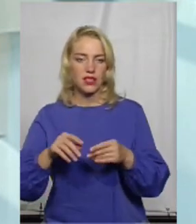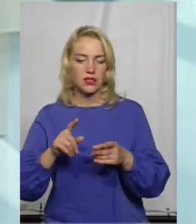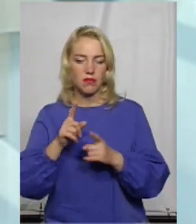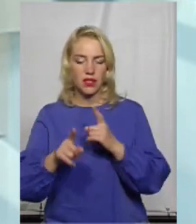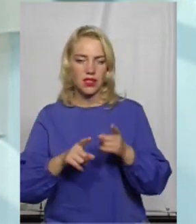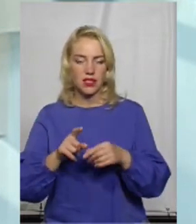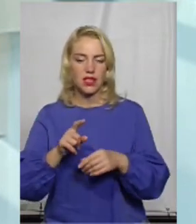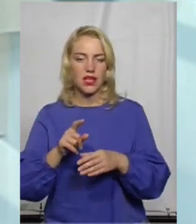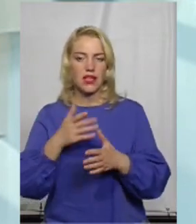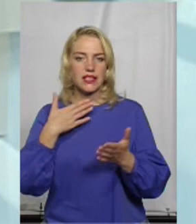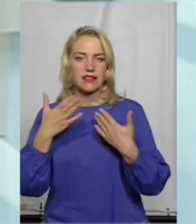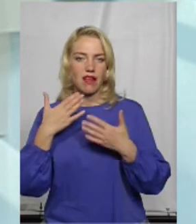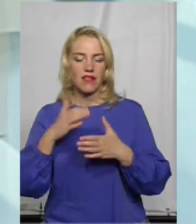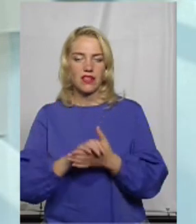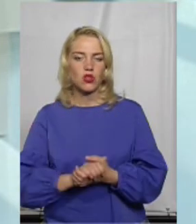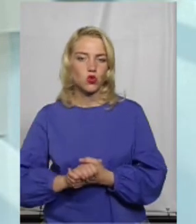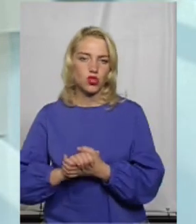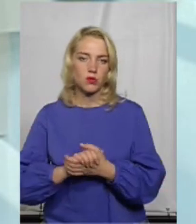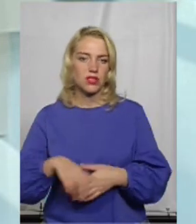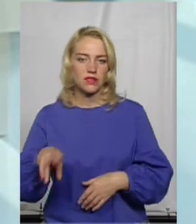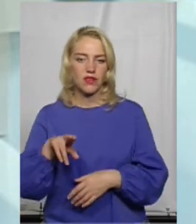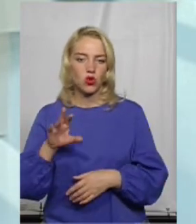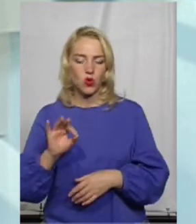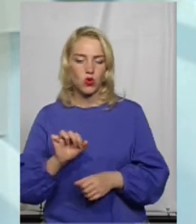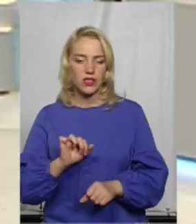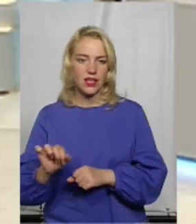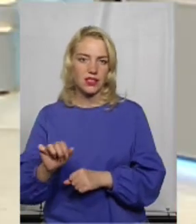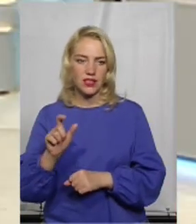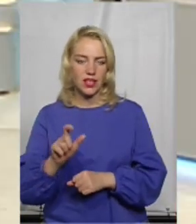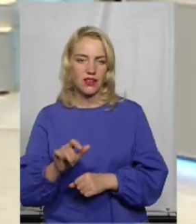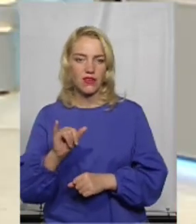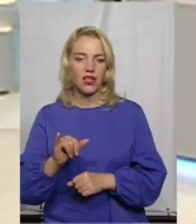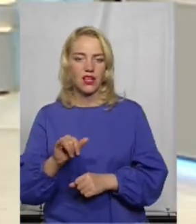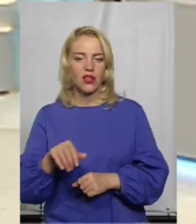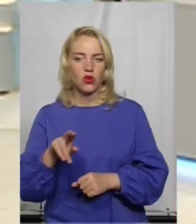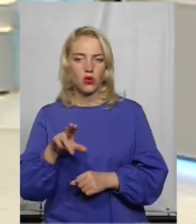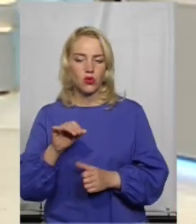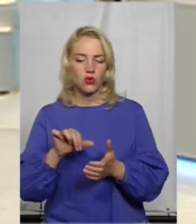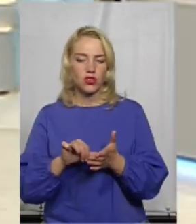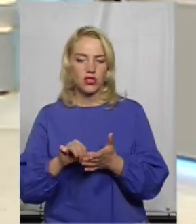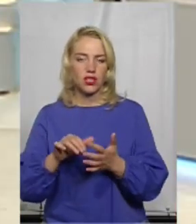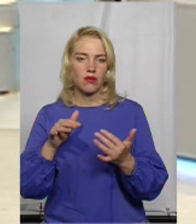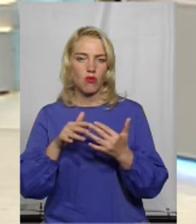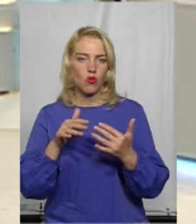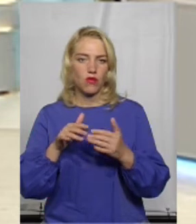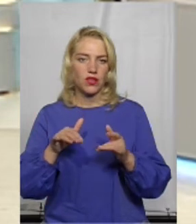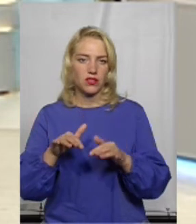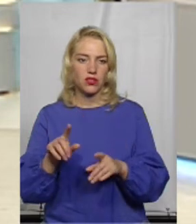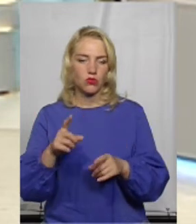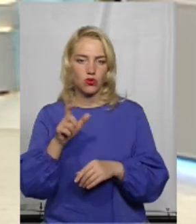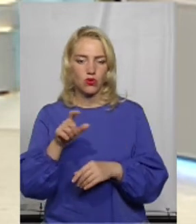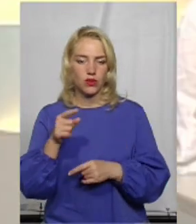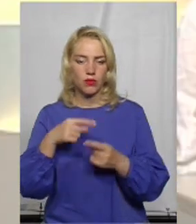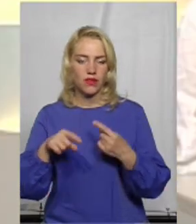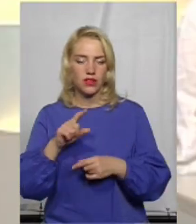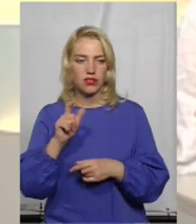ставлення суспільства до захисників і захисниць, до учасників бойових дій, тому що люди повертаються з